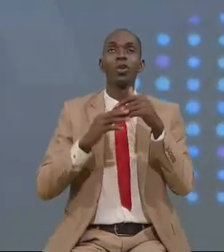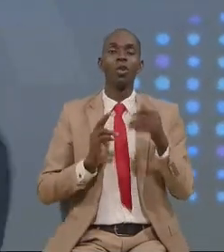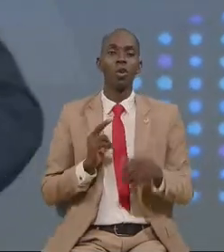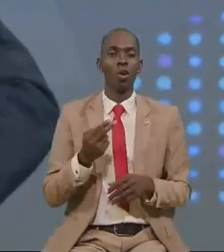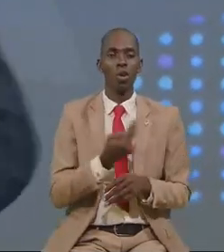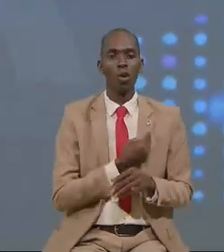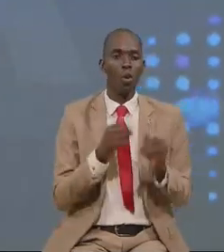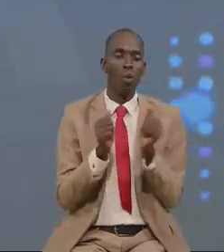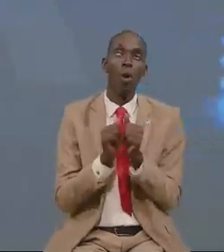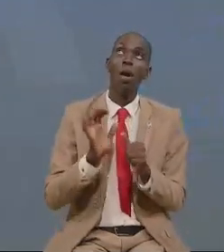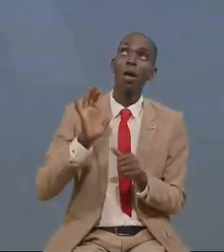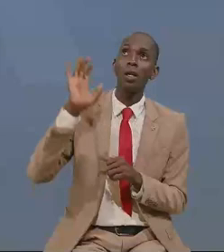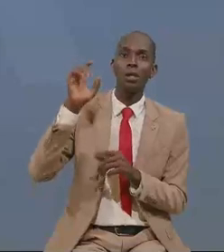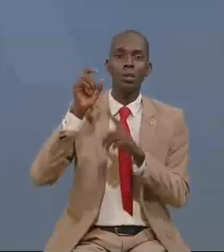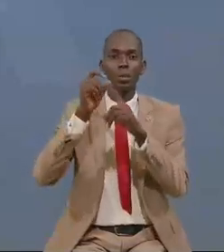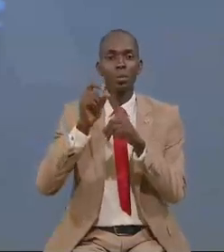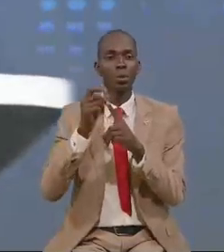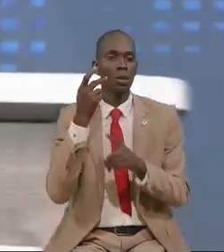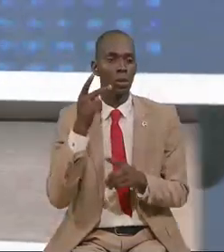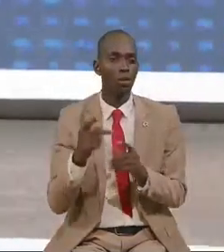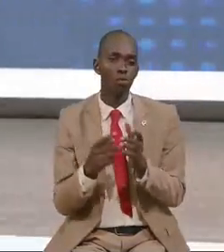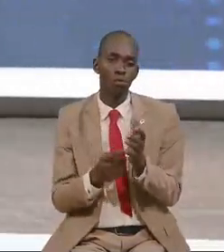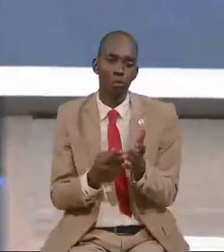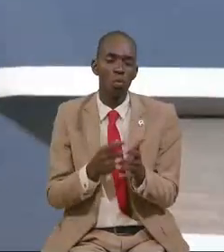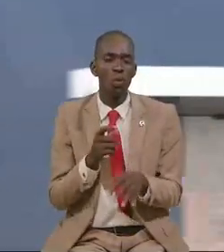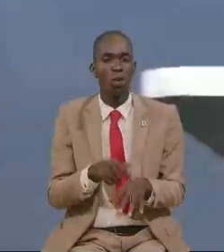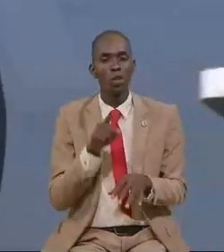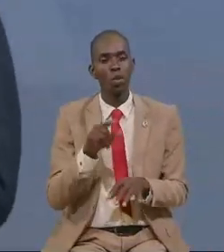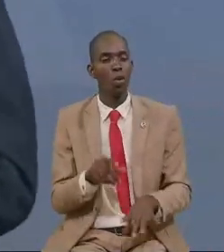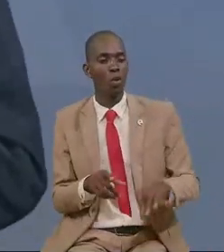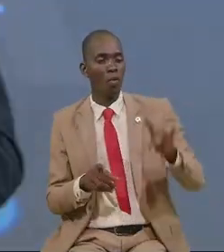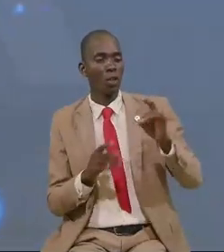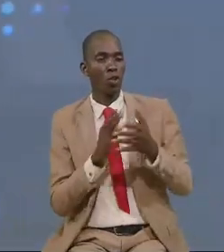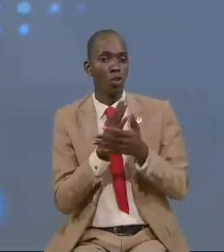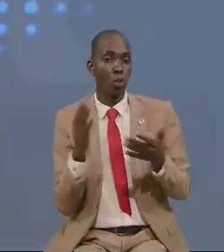par sa parole. Parfois, vous voyez des gens,